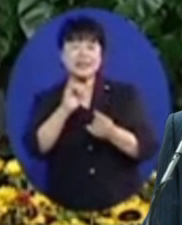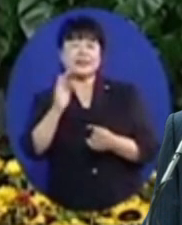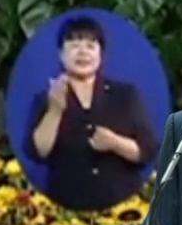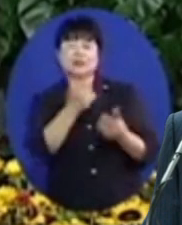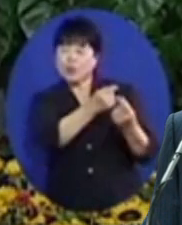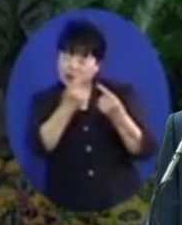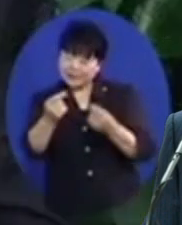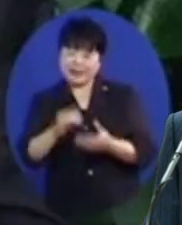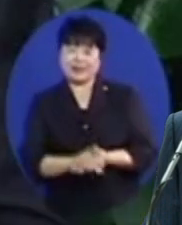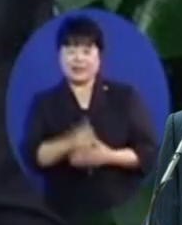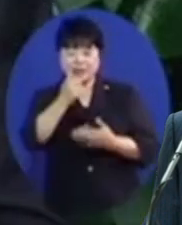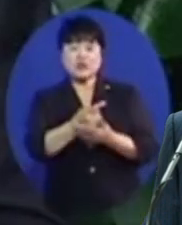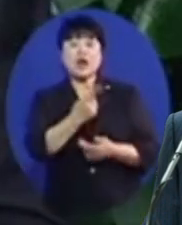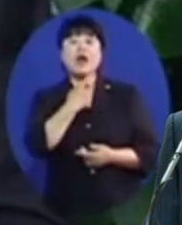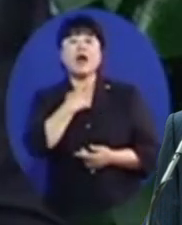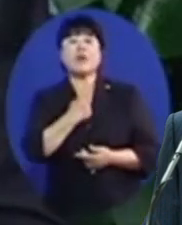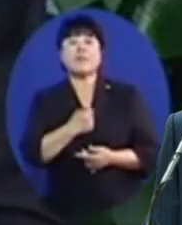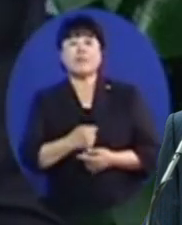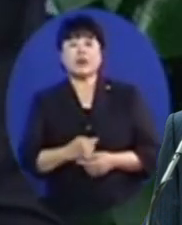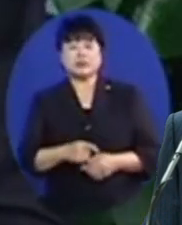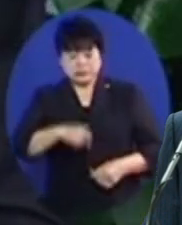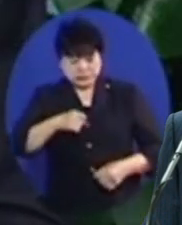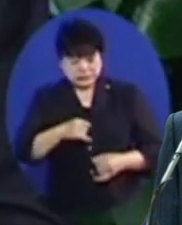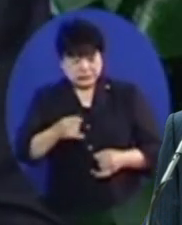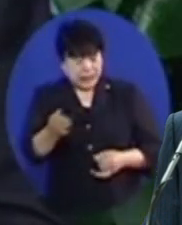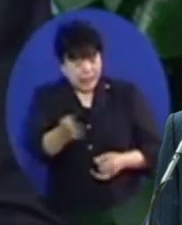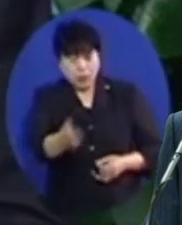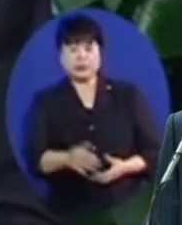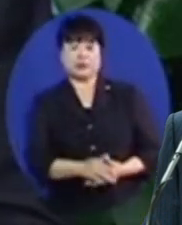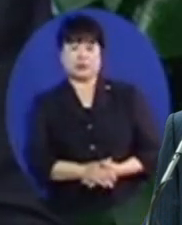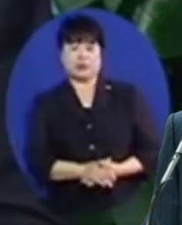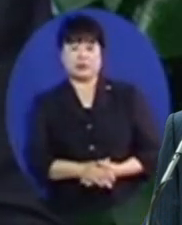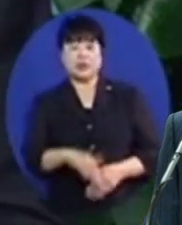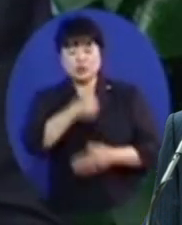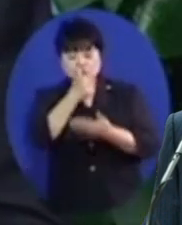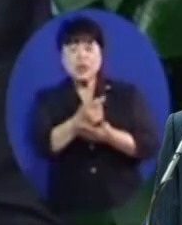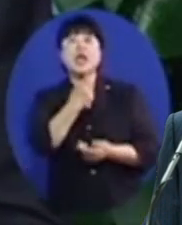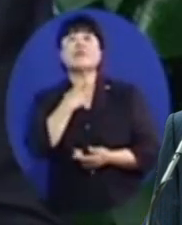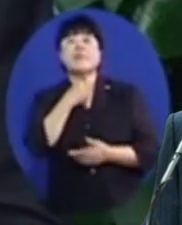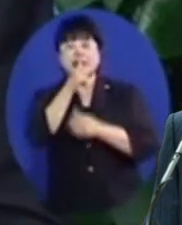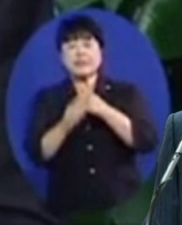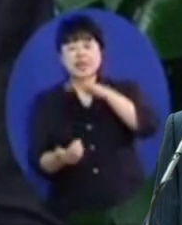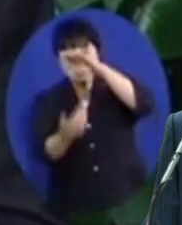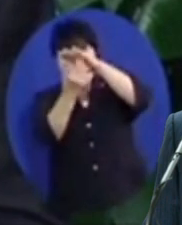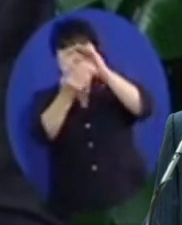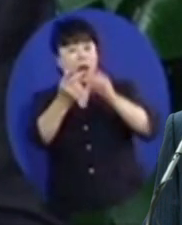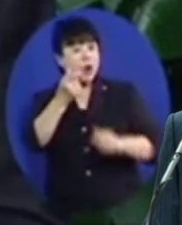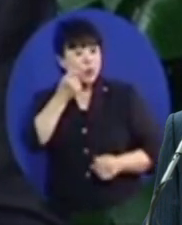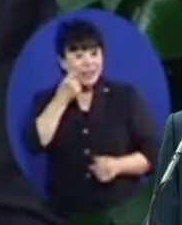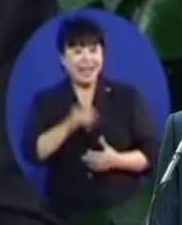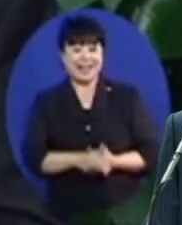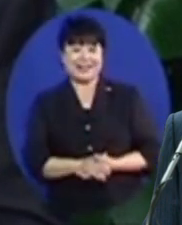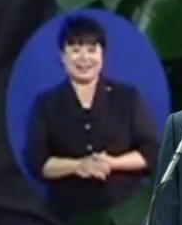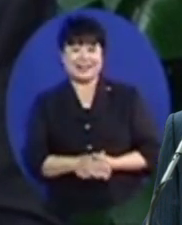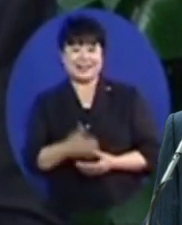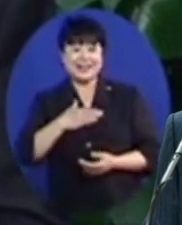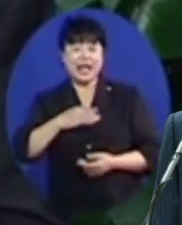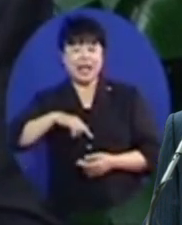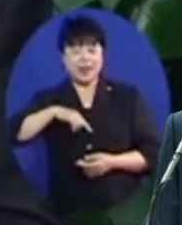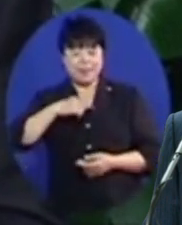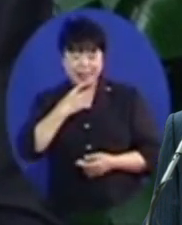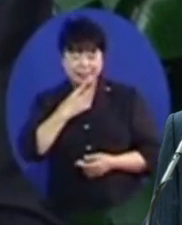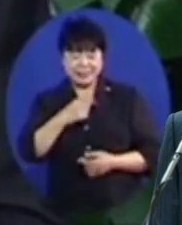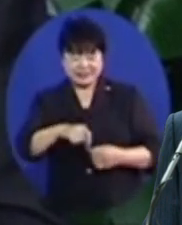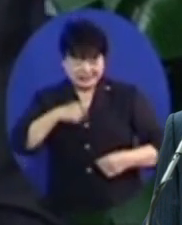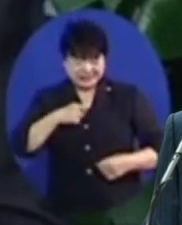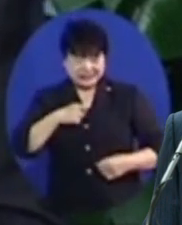사람이었습니다. 죄를 짓지 않은 의인은 없습니다. 모든 사람이 죄를 지었음에 하나님의 영광에 이르지 못합니다. 내만